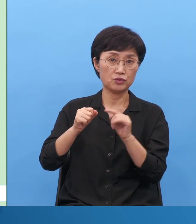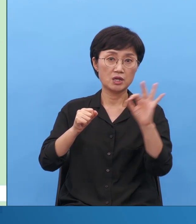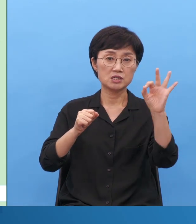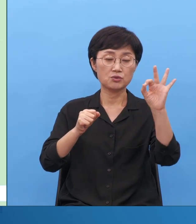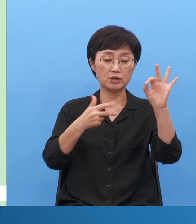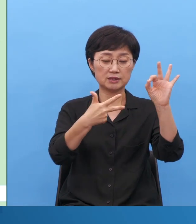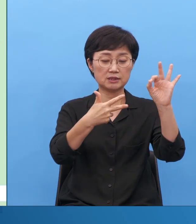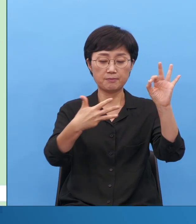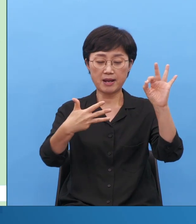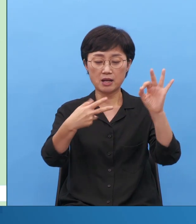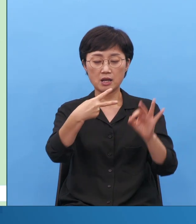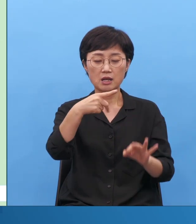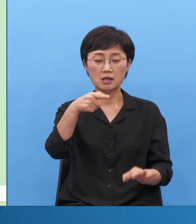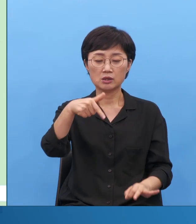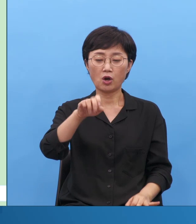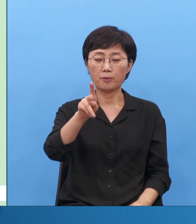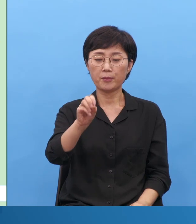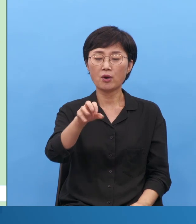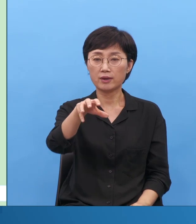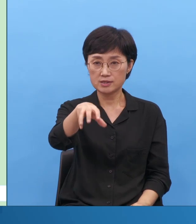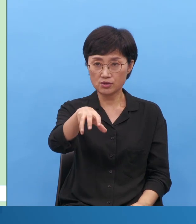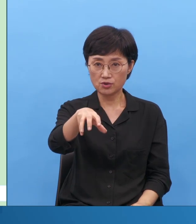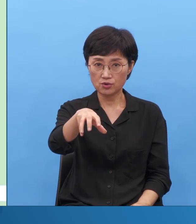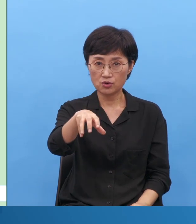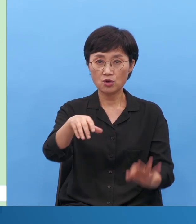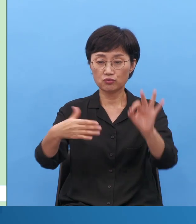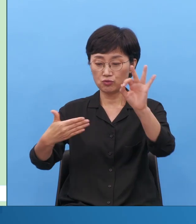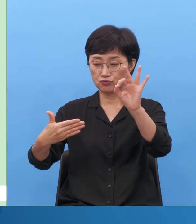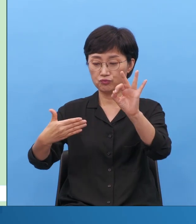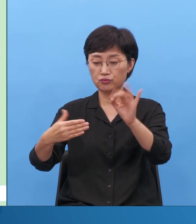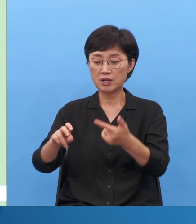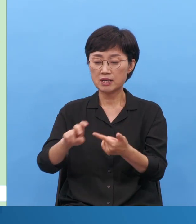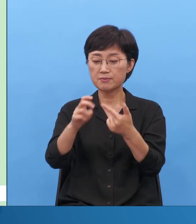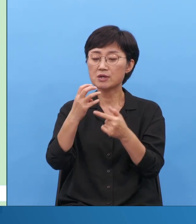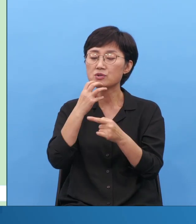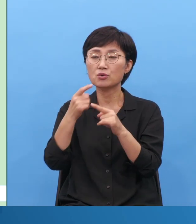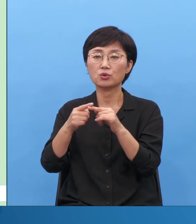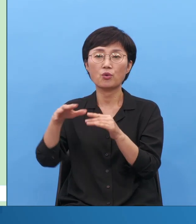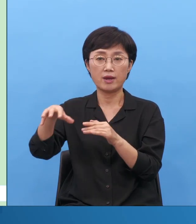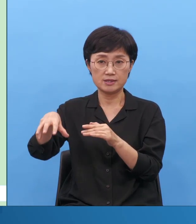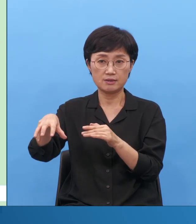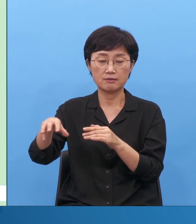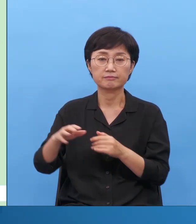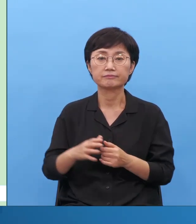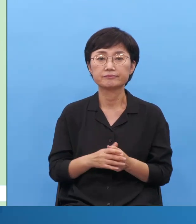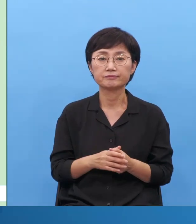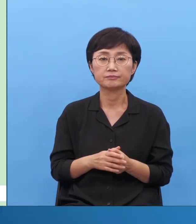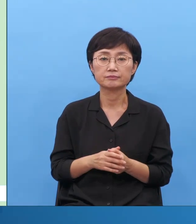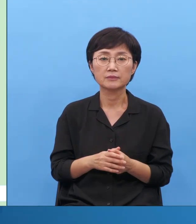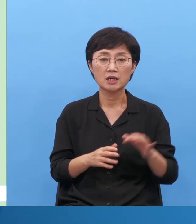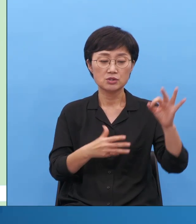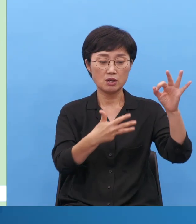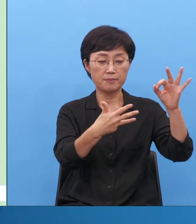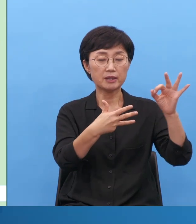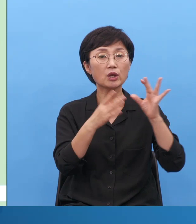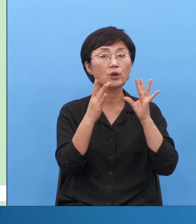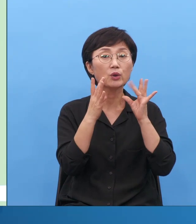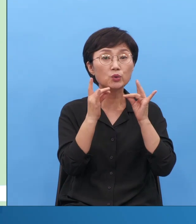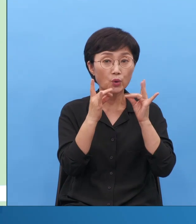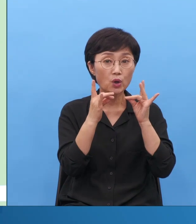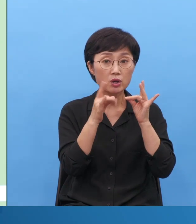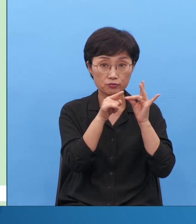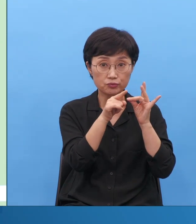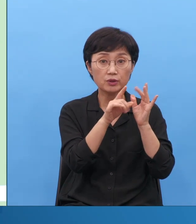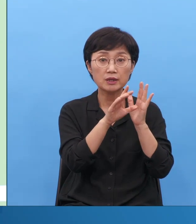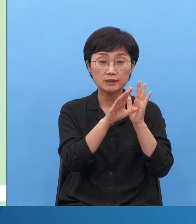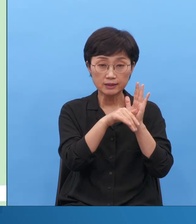7일과 8일은 덕평 RUTC에서, 9일은 임마누엘 서울교회에서 진행됩니다. 8일 산업선교와 랩넌트